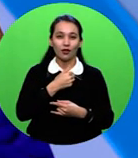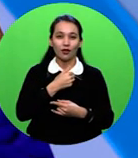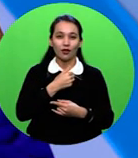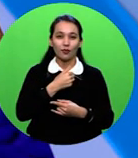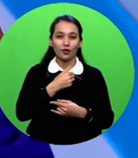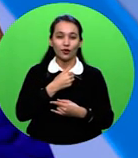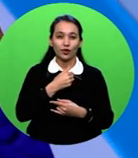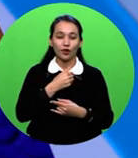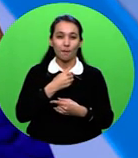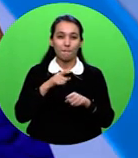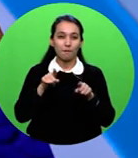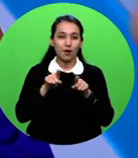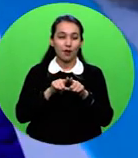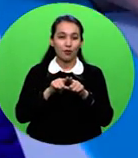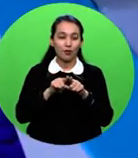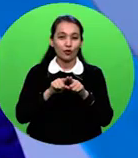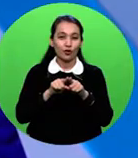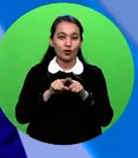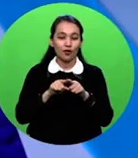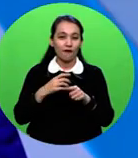bezatishingiz shart emas.